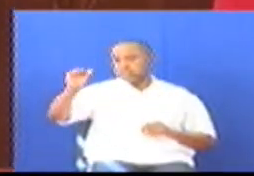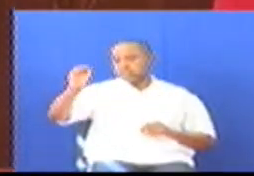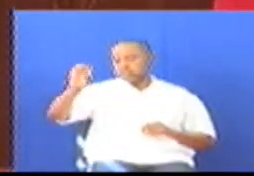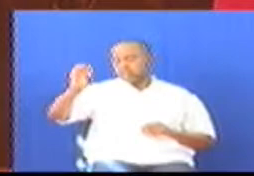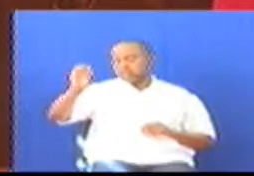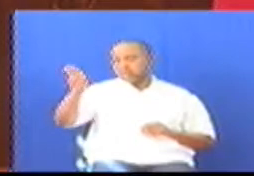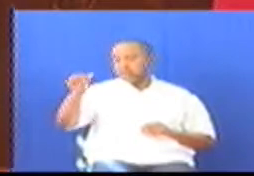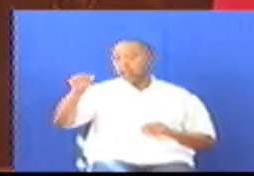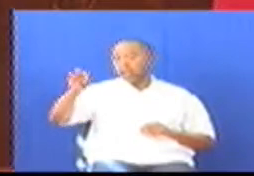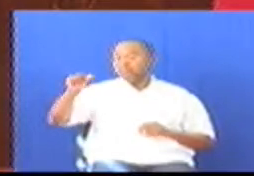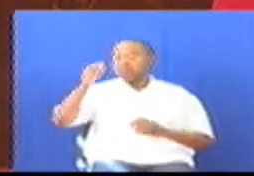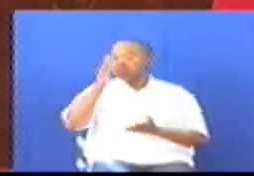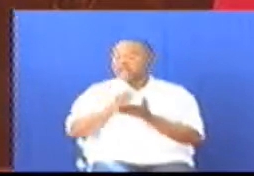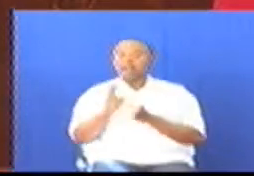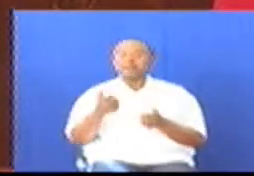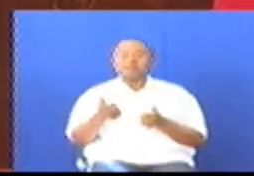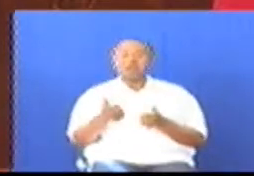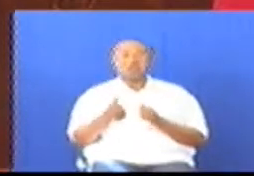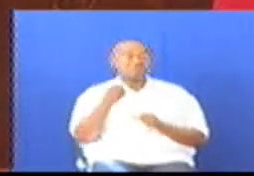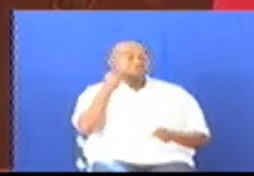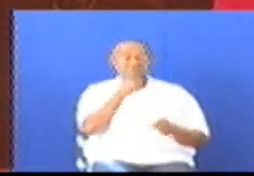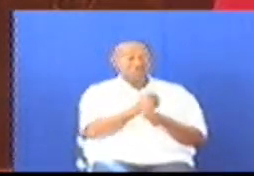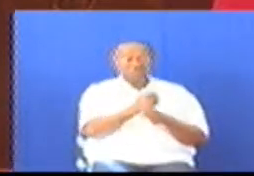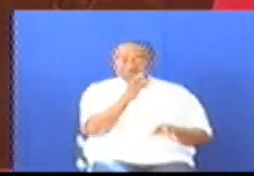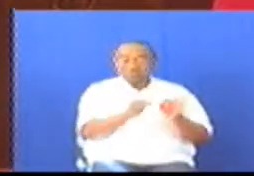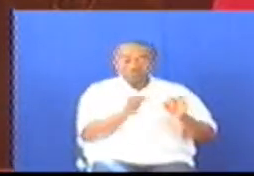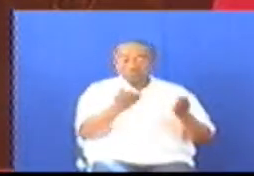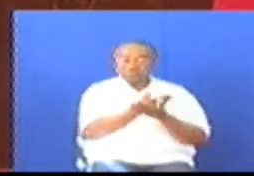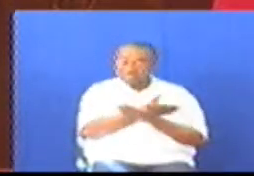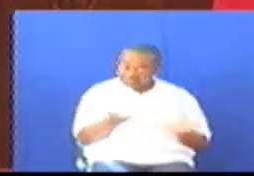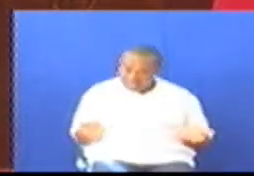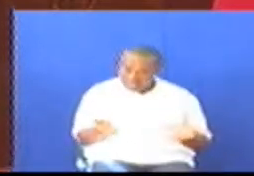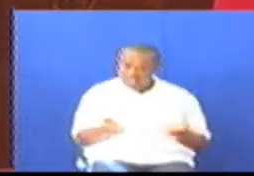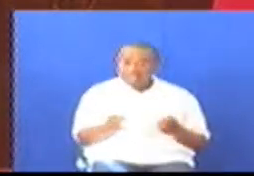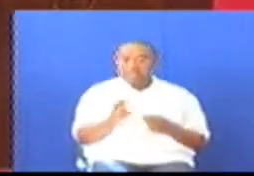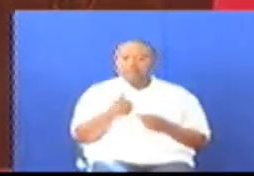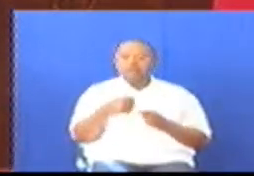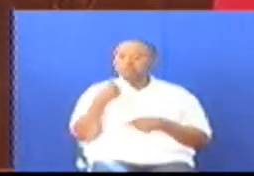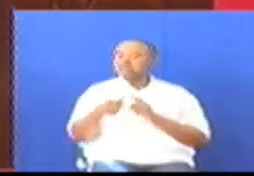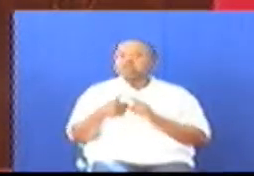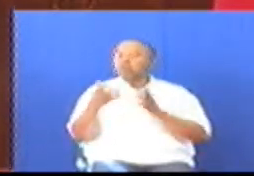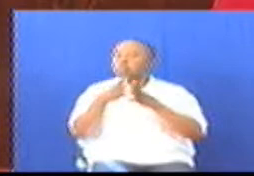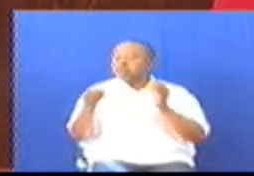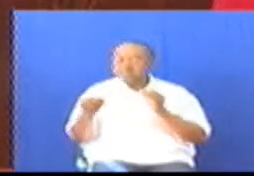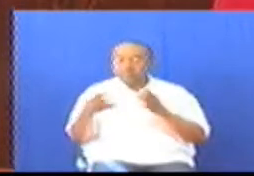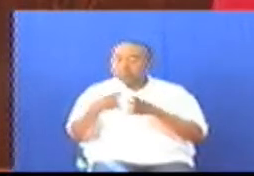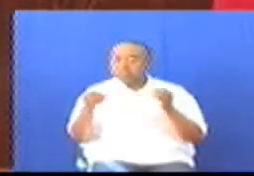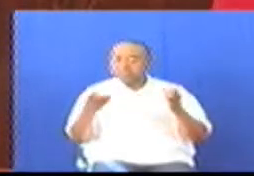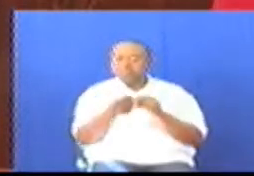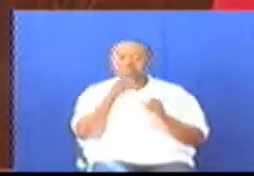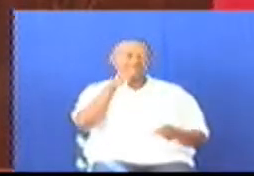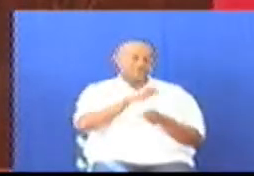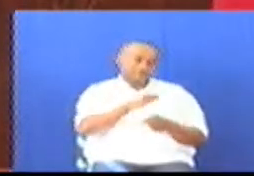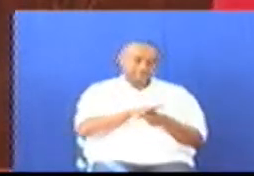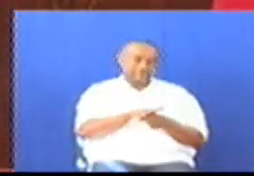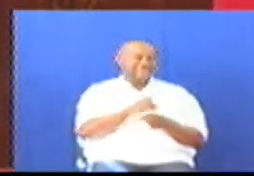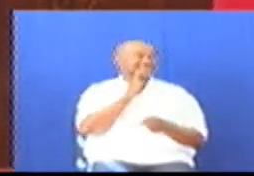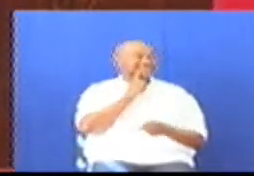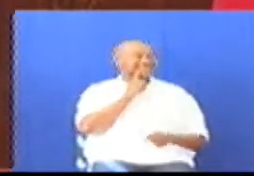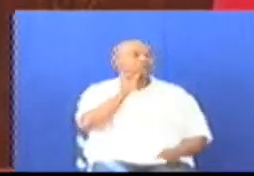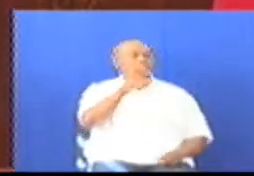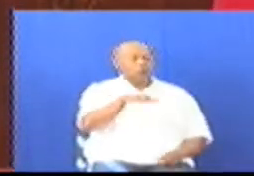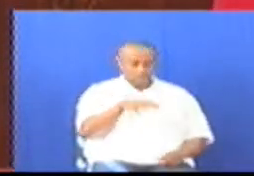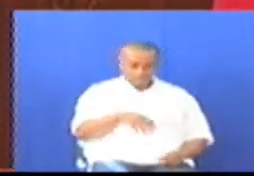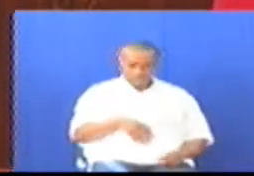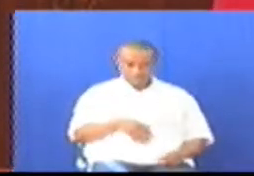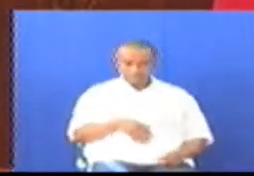na haifanyi kazi kwa ufanisi, na bado tunaendelea kupoteza mapato mwaka hadi mwaka. Mheshimiwa